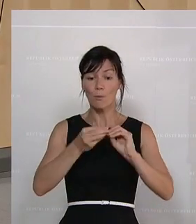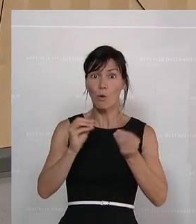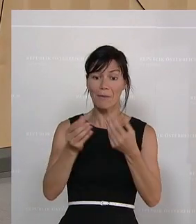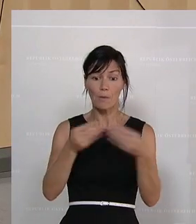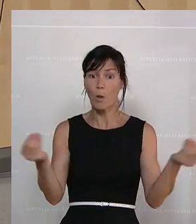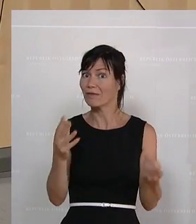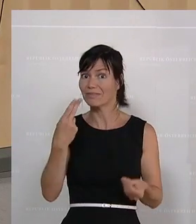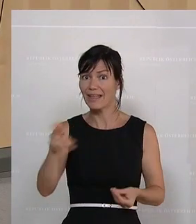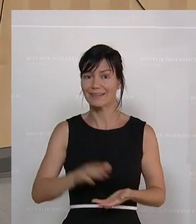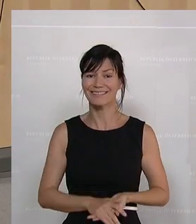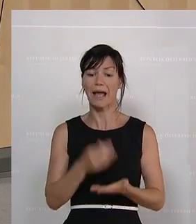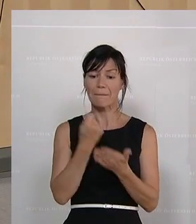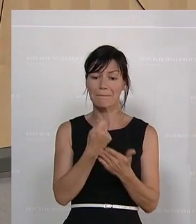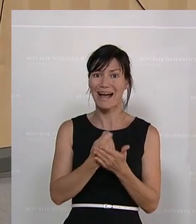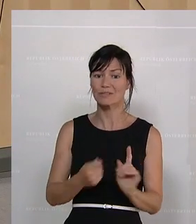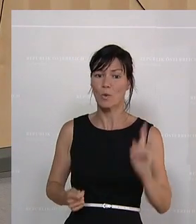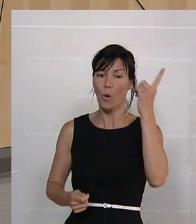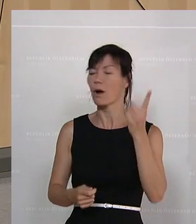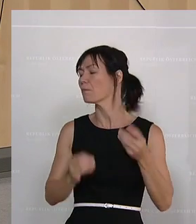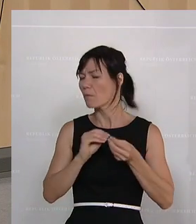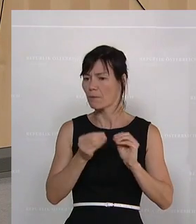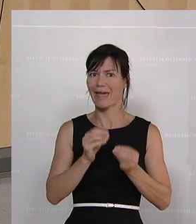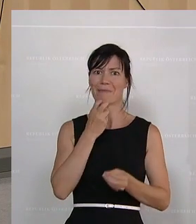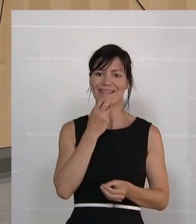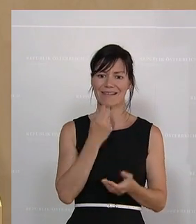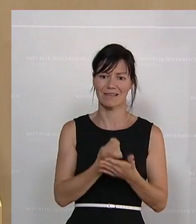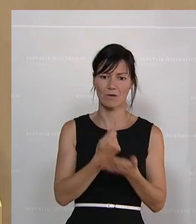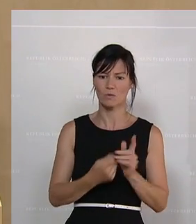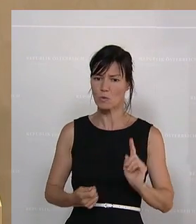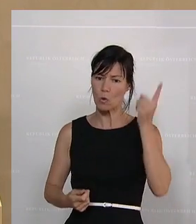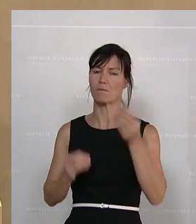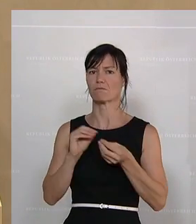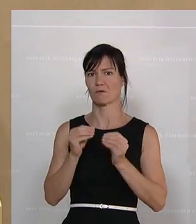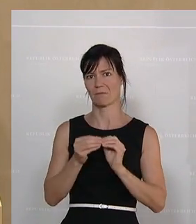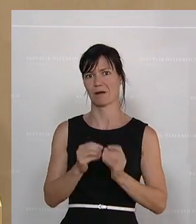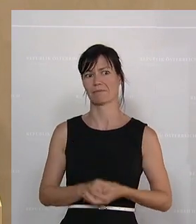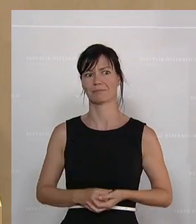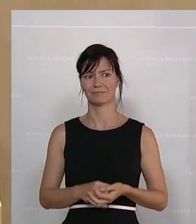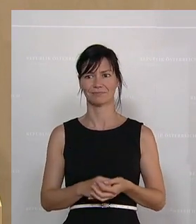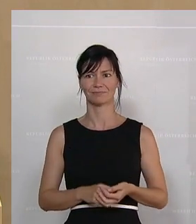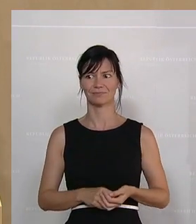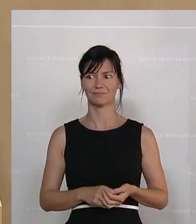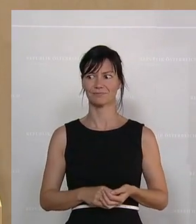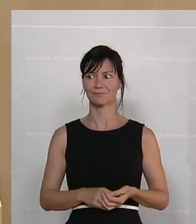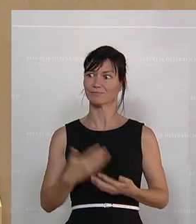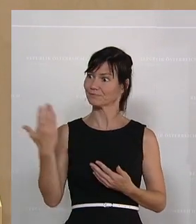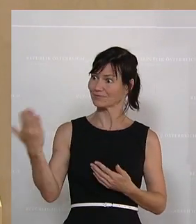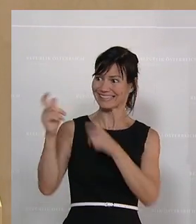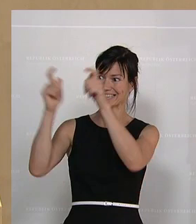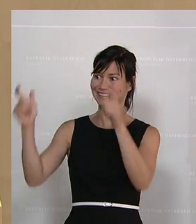preise das problem sind hohe energiekosten als paket ist ist mehr placebo